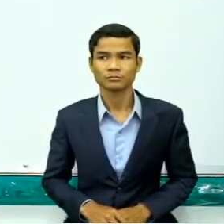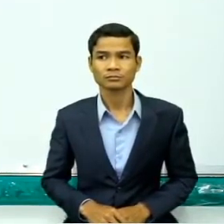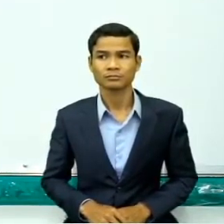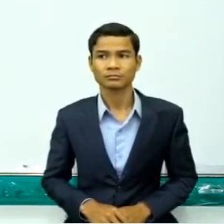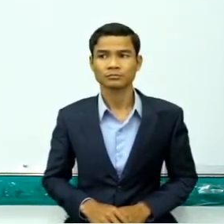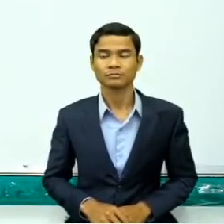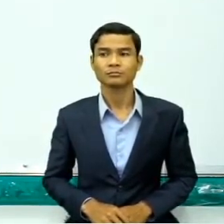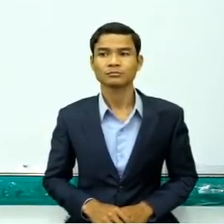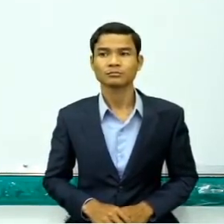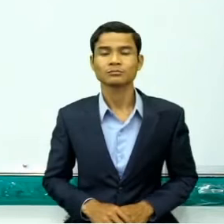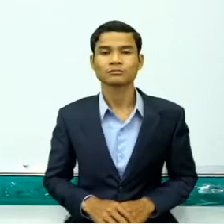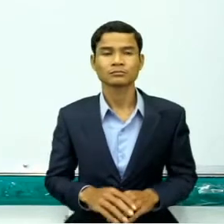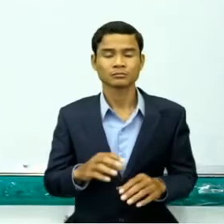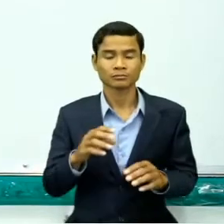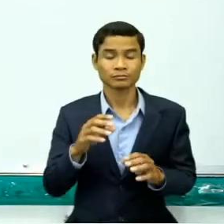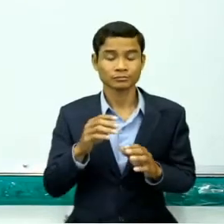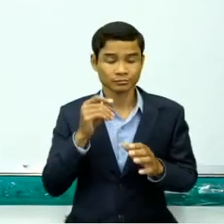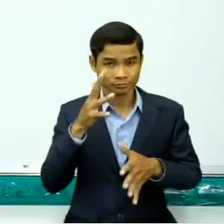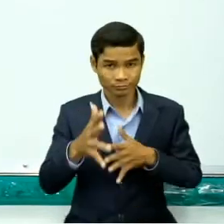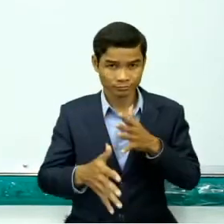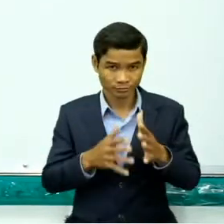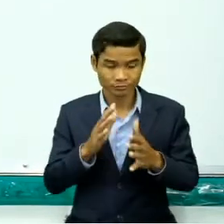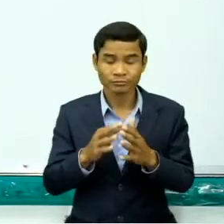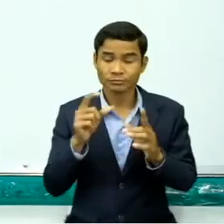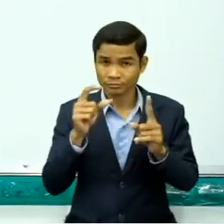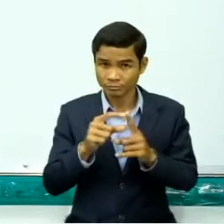Chà, ca an bị.